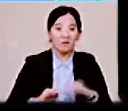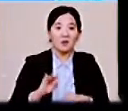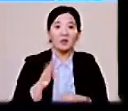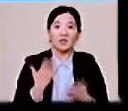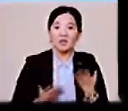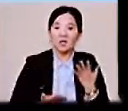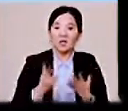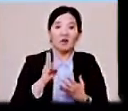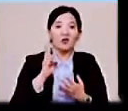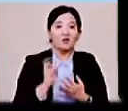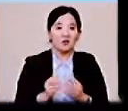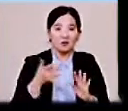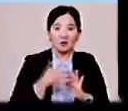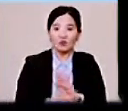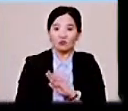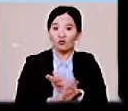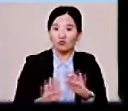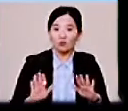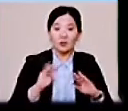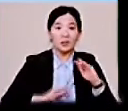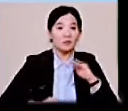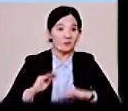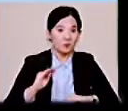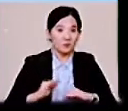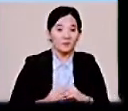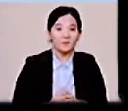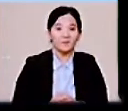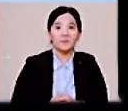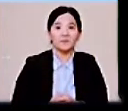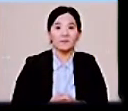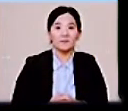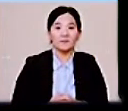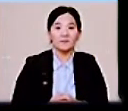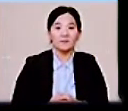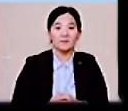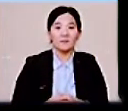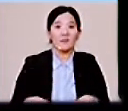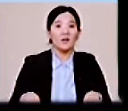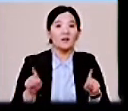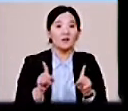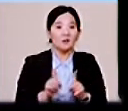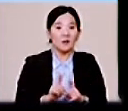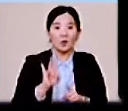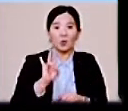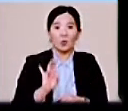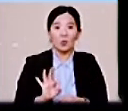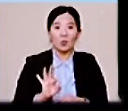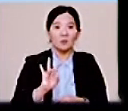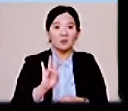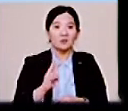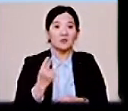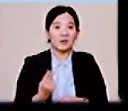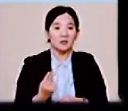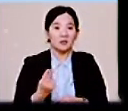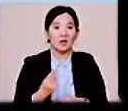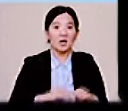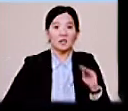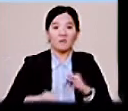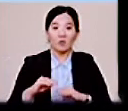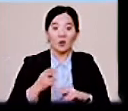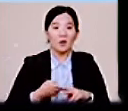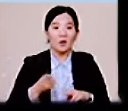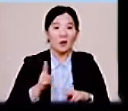ненасыщенные растворы. Итак, концентрированные растворы.